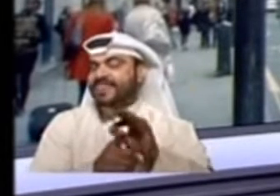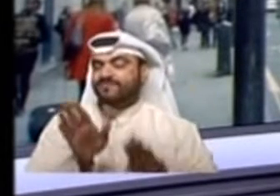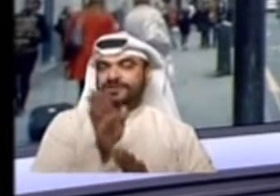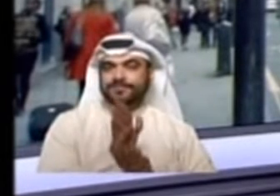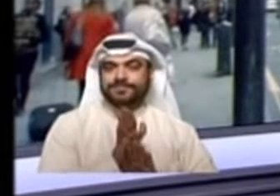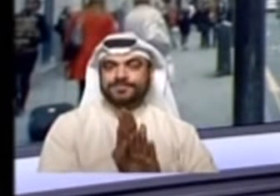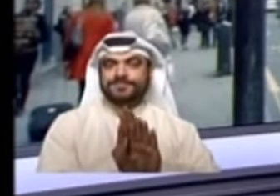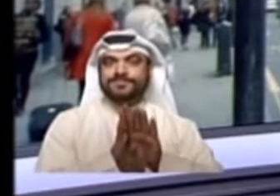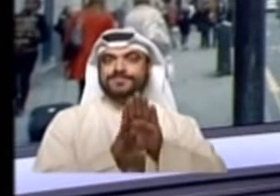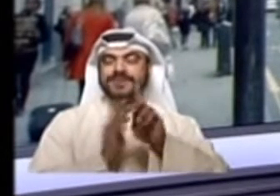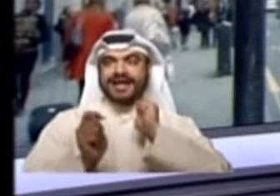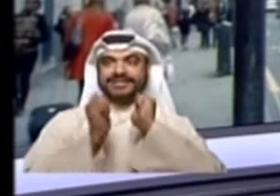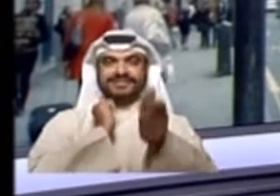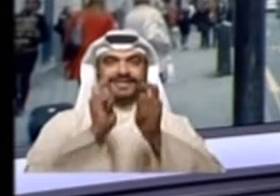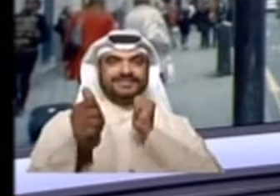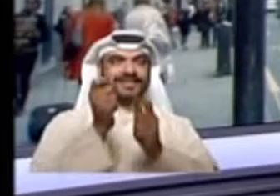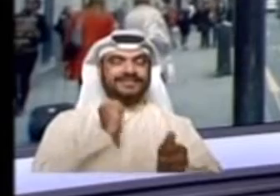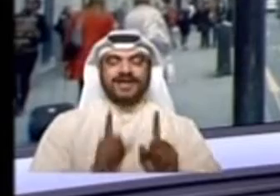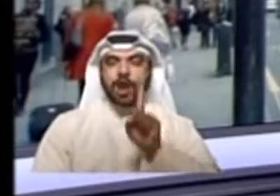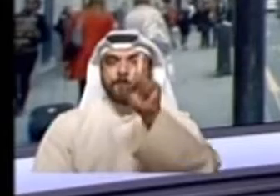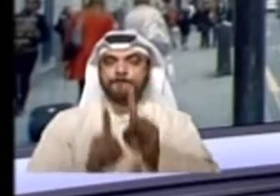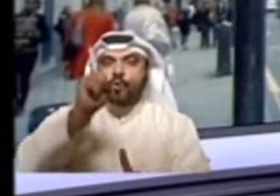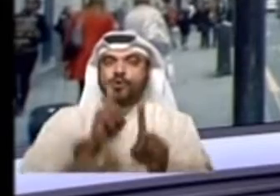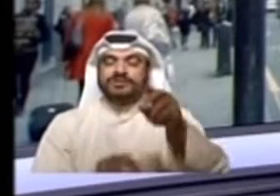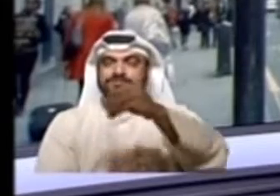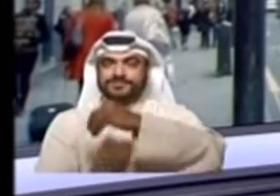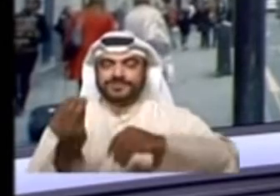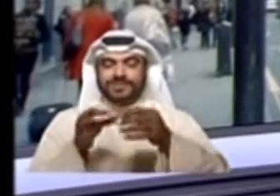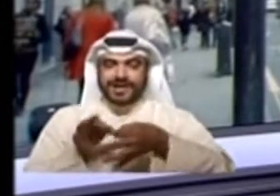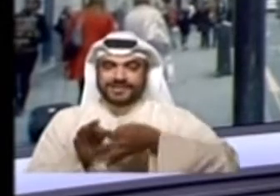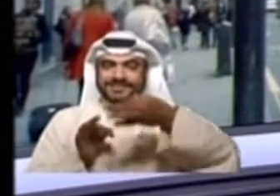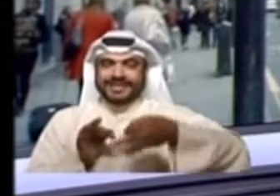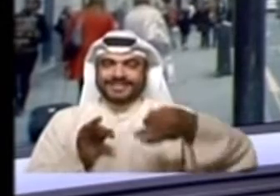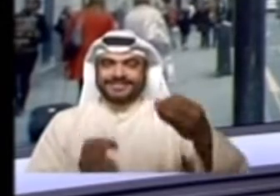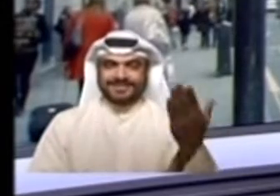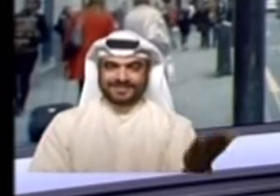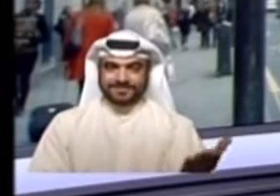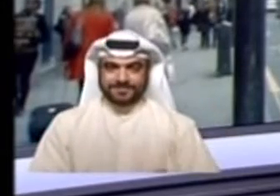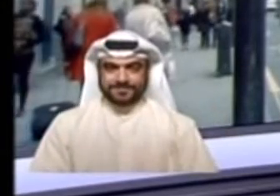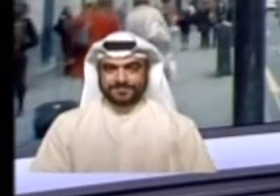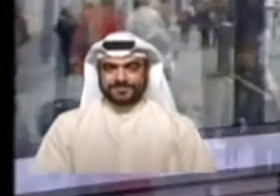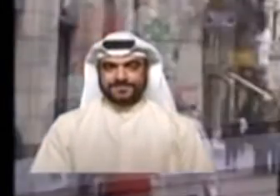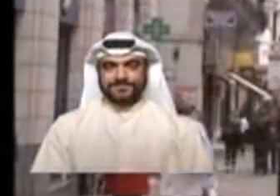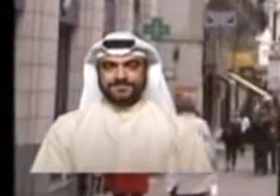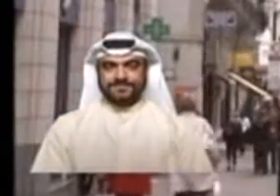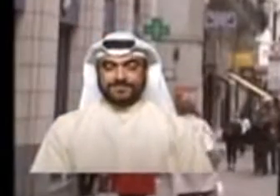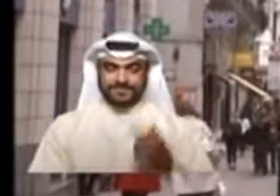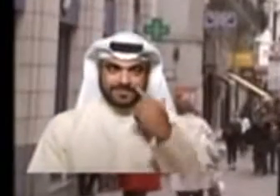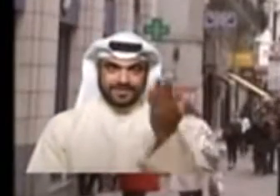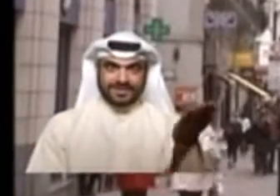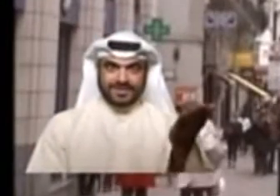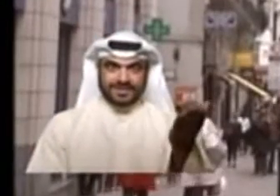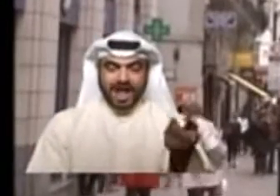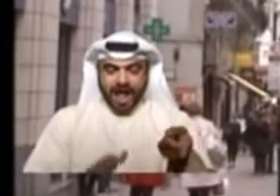للمعايير الدولية وتطبيق أفضل الممارسات. التفاصيل في سياق هذا التقرير. في أول